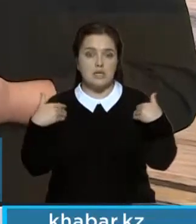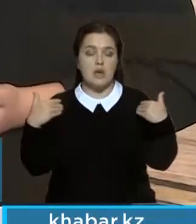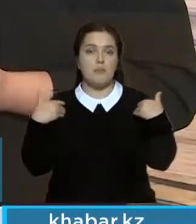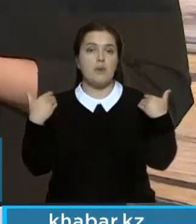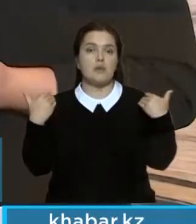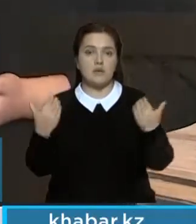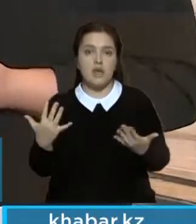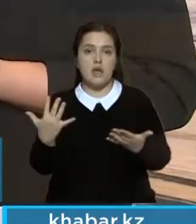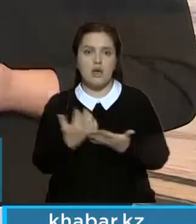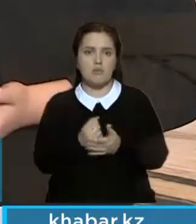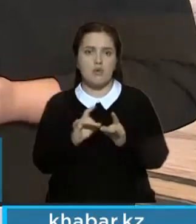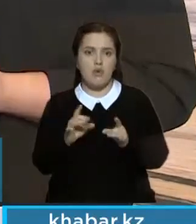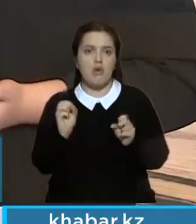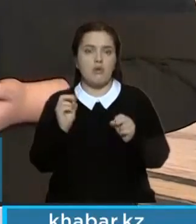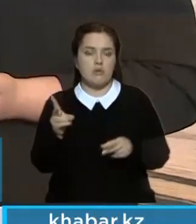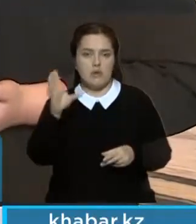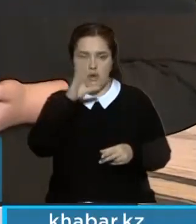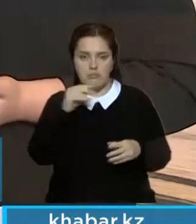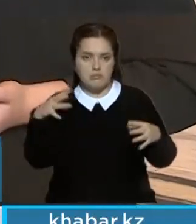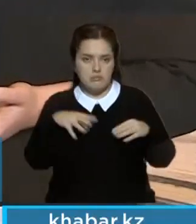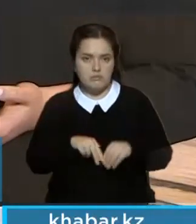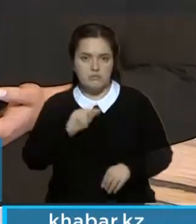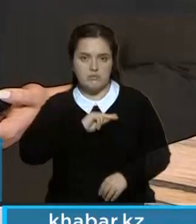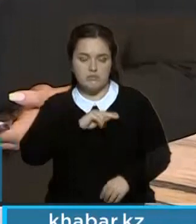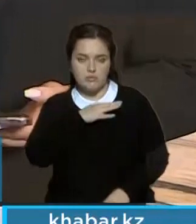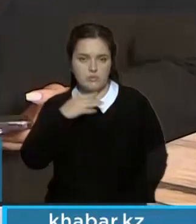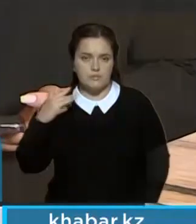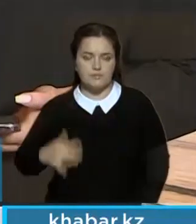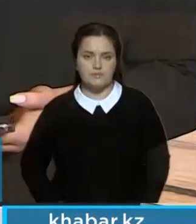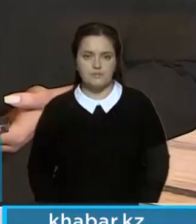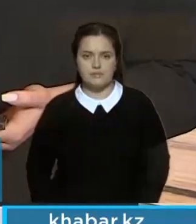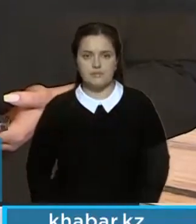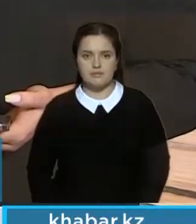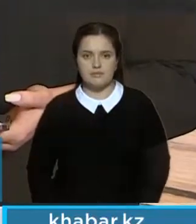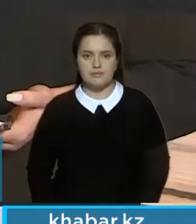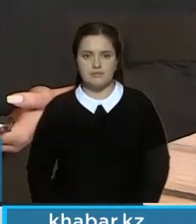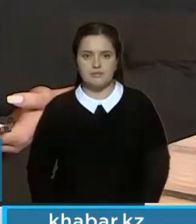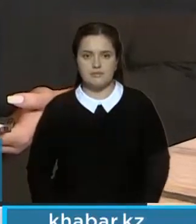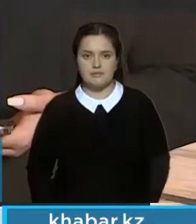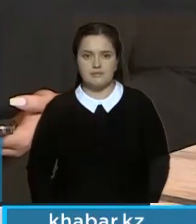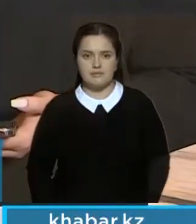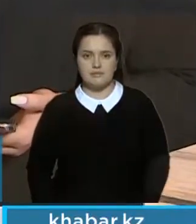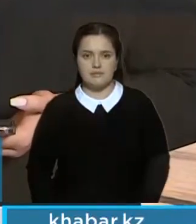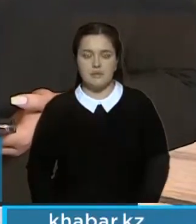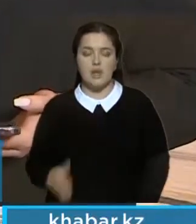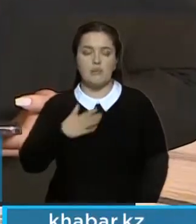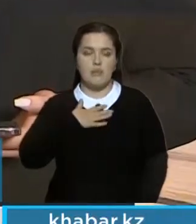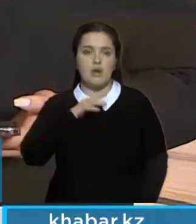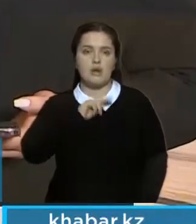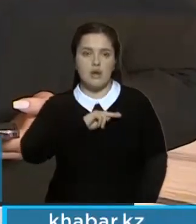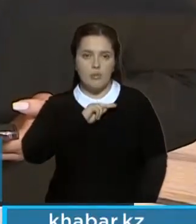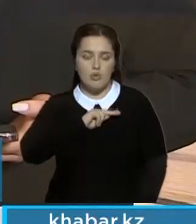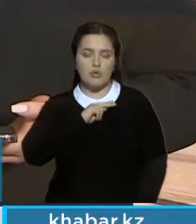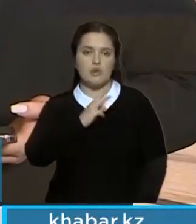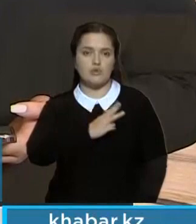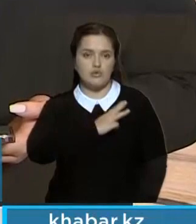Ну, расскажите, как вам удается совмещать все эти обязанности? Ну, как бы это моя работа, призвание, желание